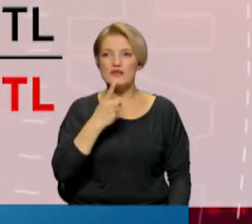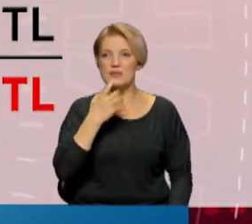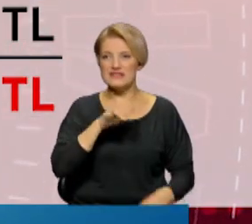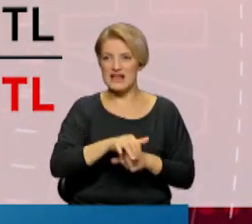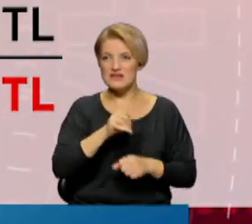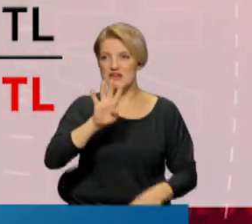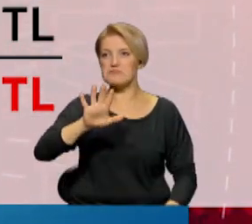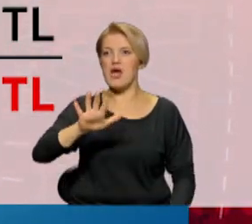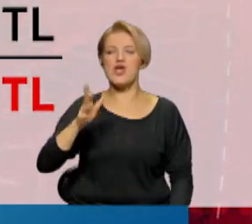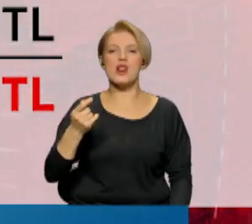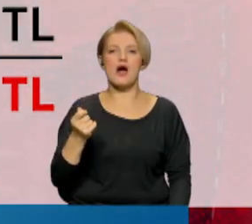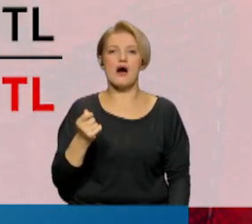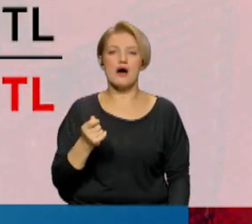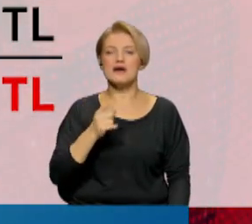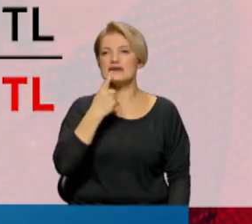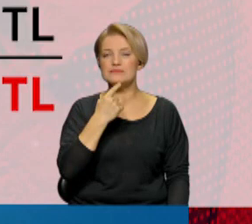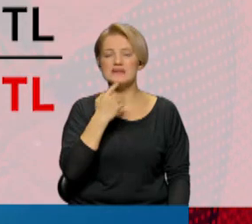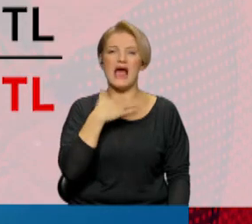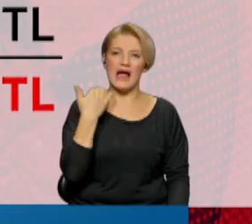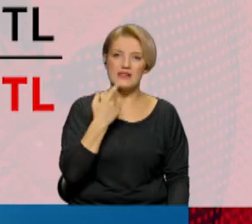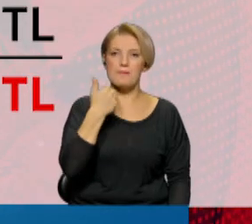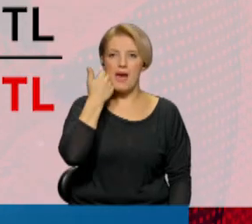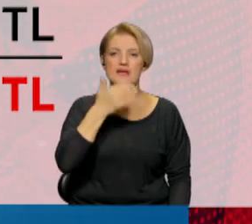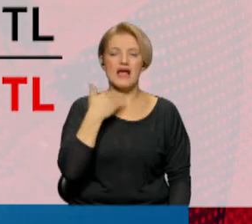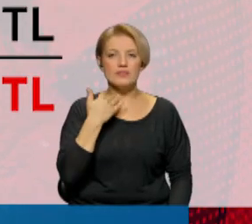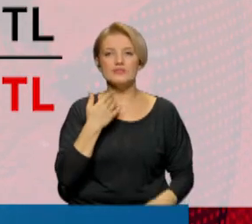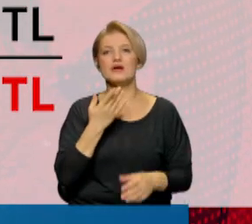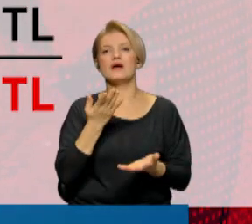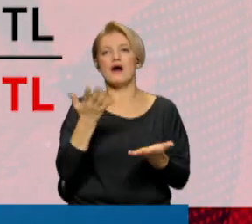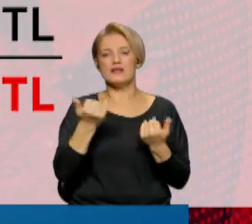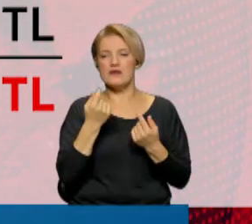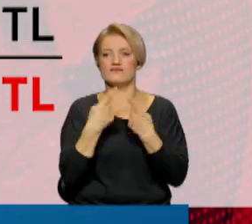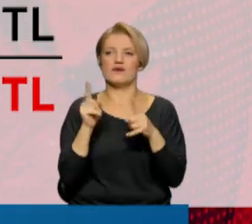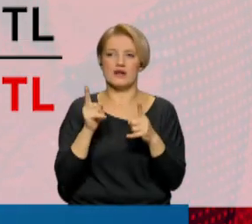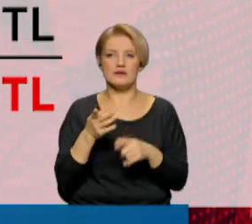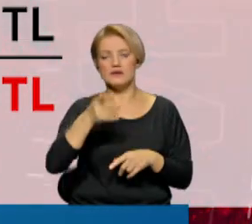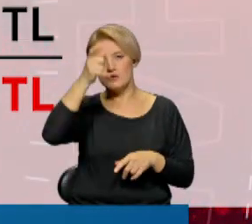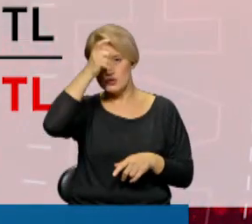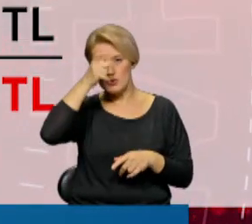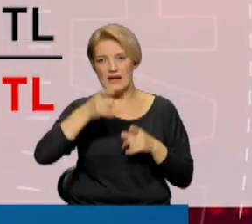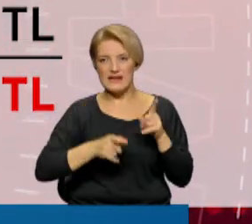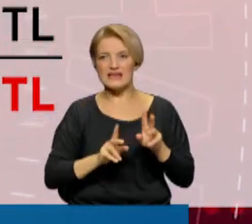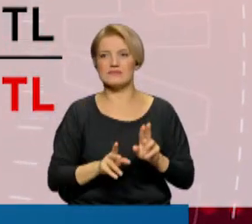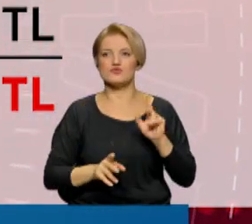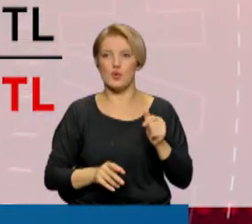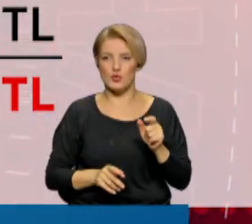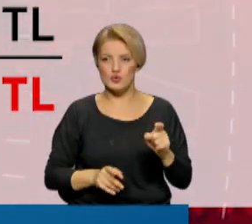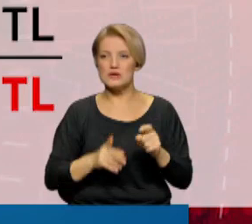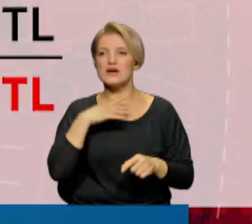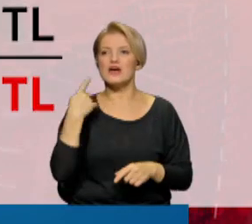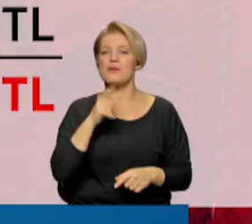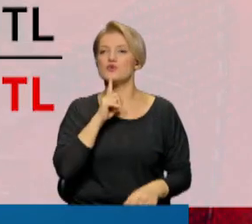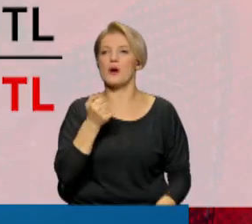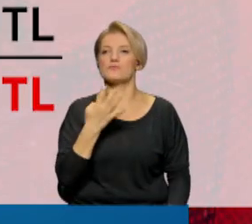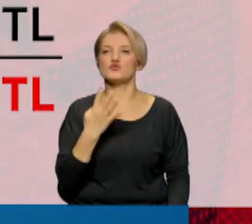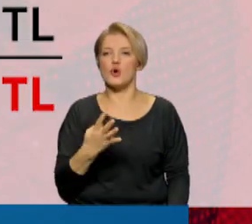lira. Türkiye'de sepete kırmızı ve beyaz et eklenince fark katlanıyor. Aynı miktarda tavuk etine Türkiye'de 79 lira, kıymaya 164